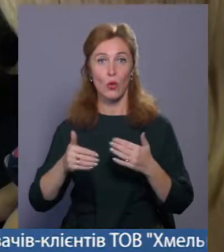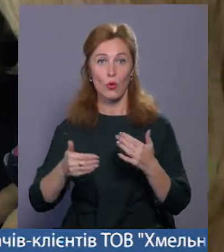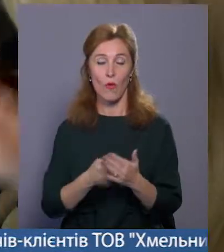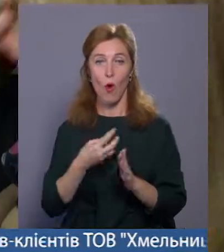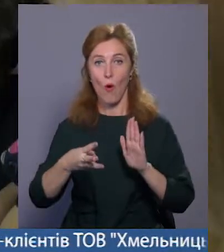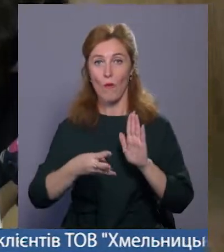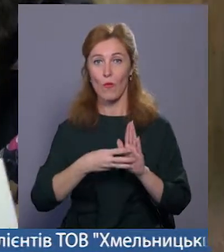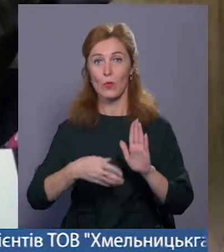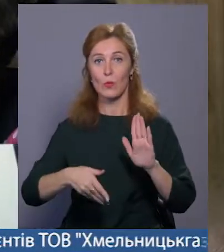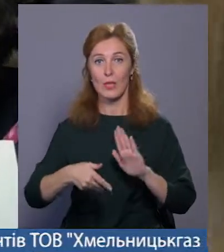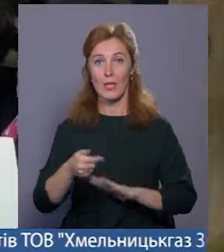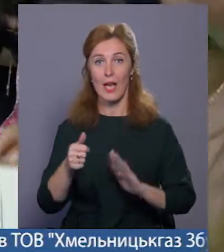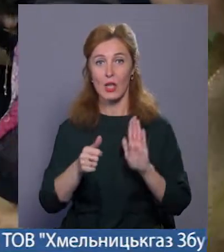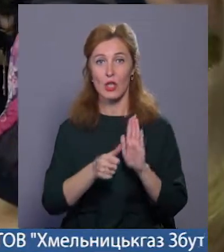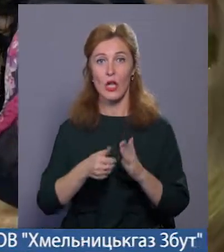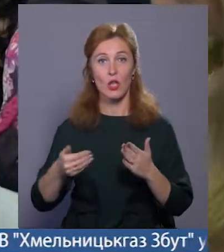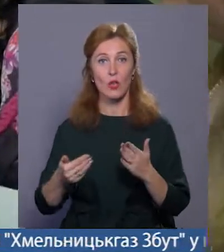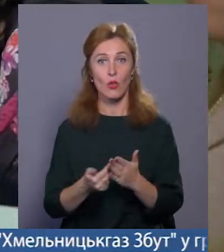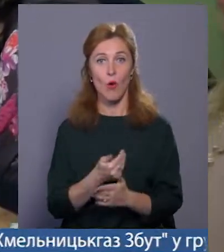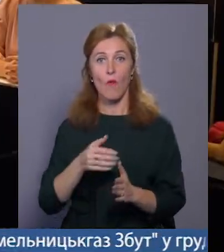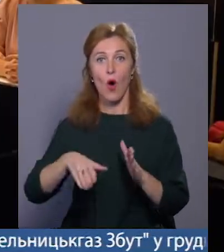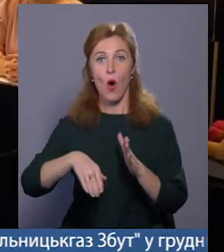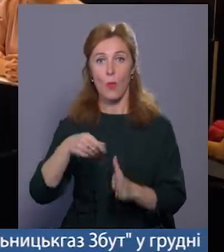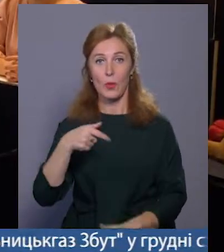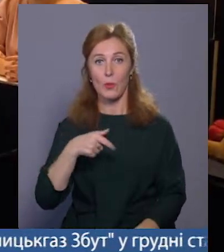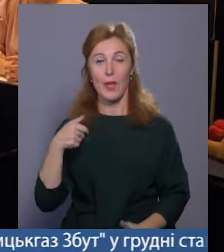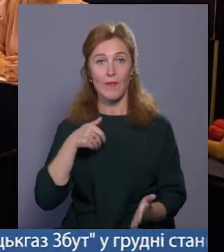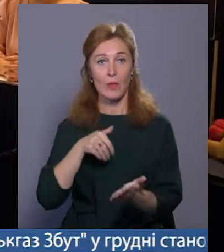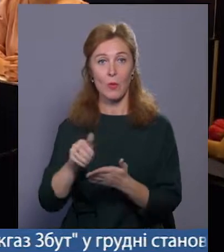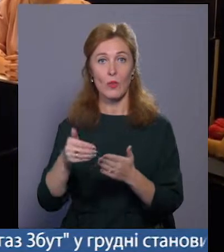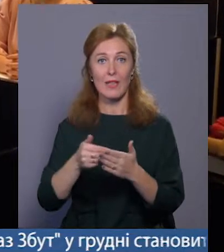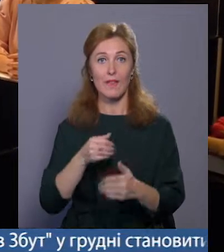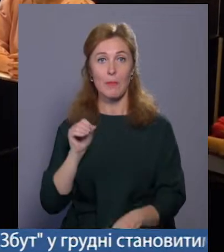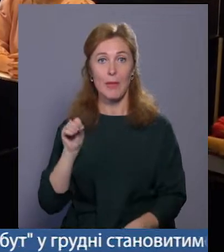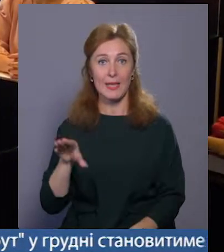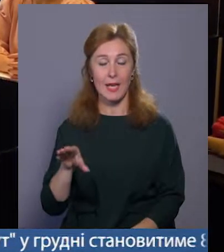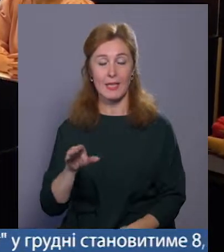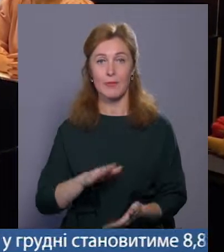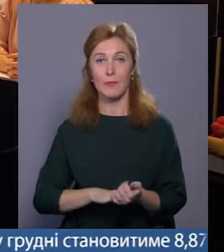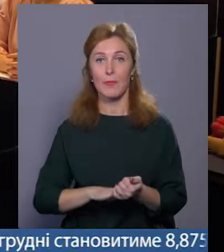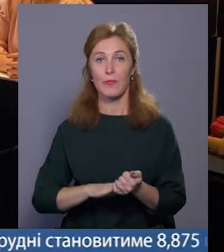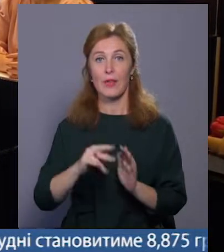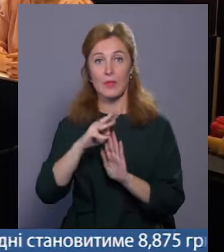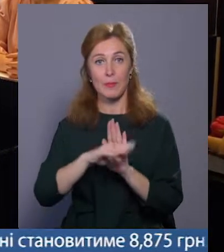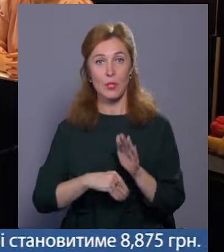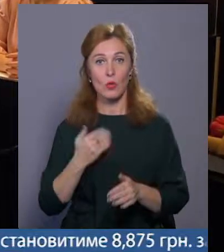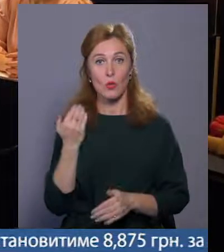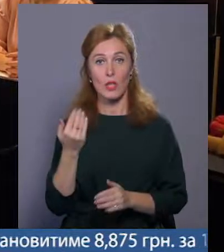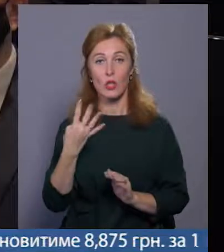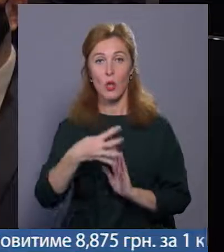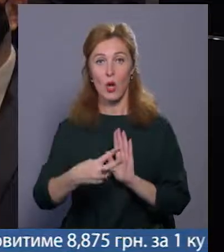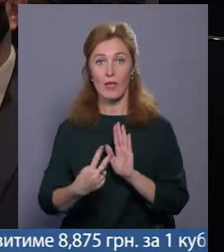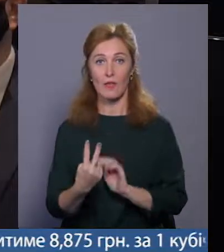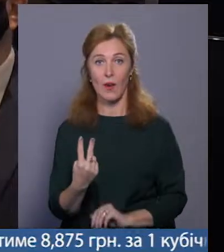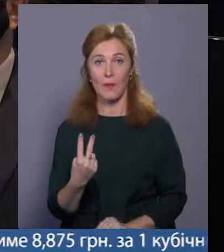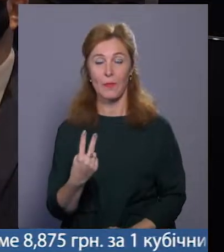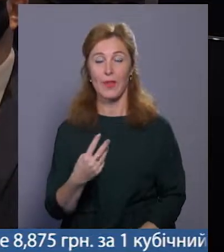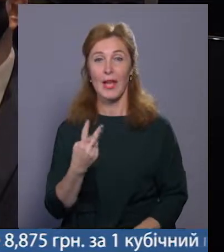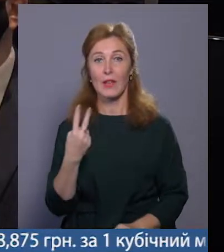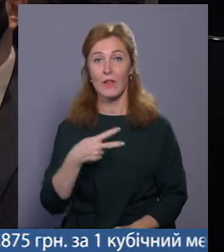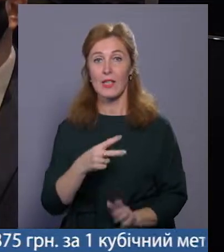8-го скликання. 6 новообраних депутатів відмовилися від мандатів. В остаточному списку їх 42.